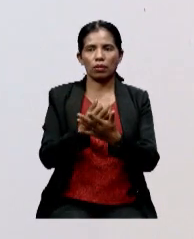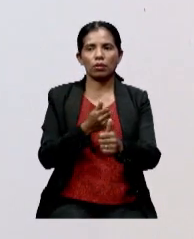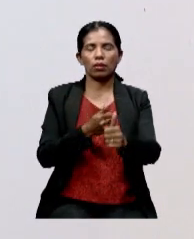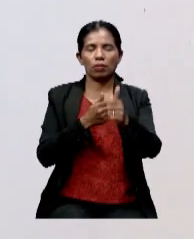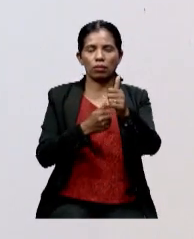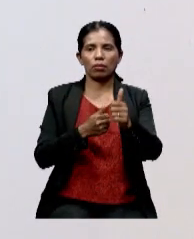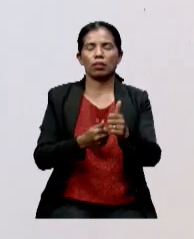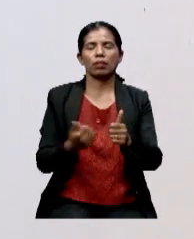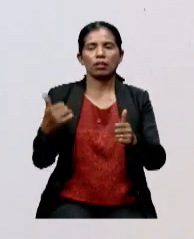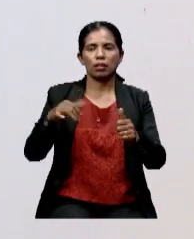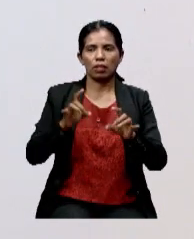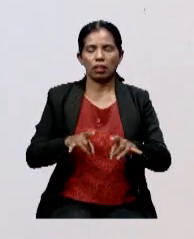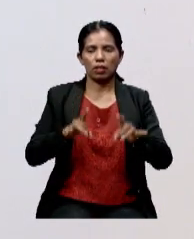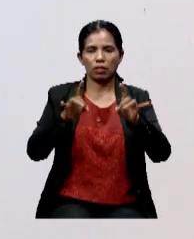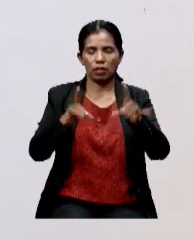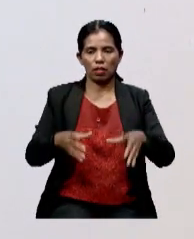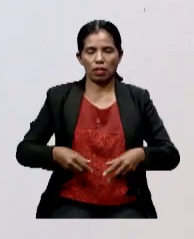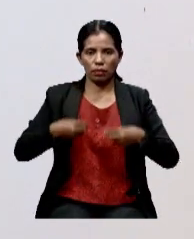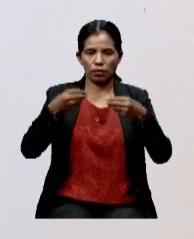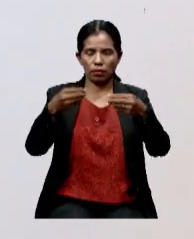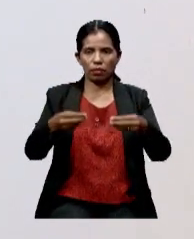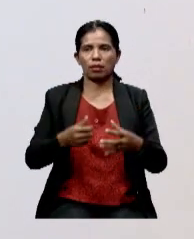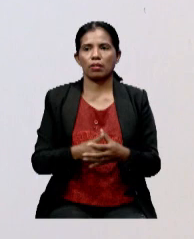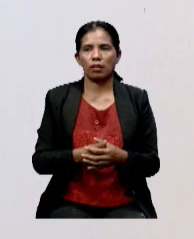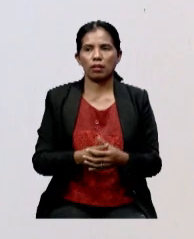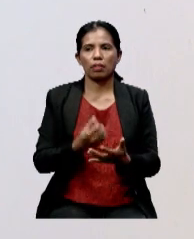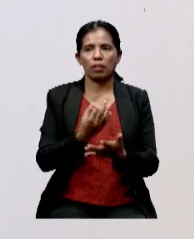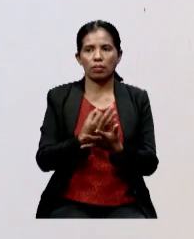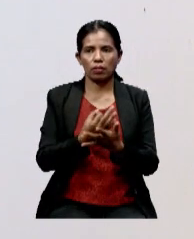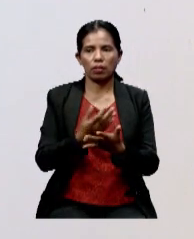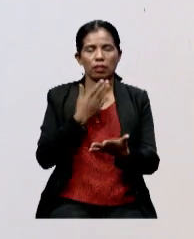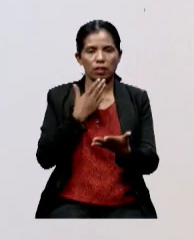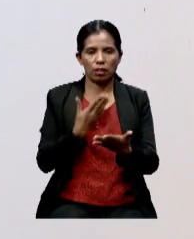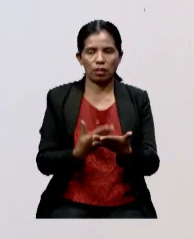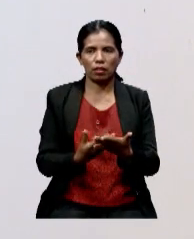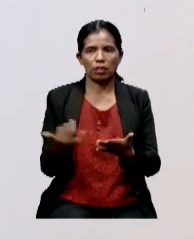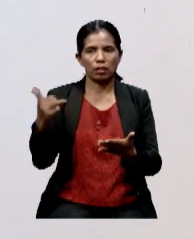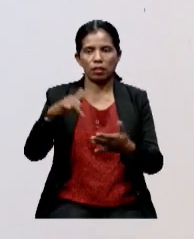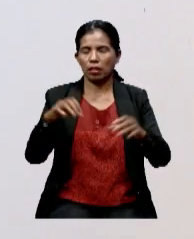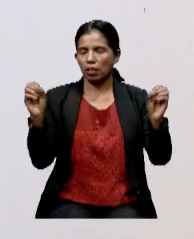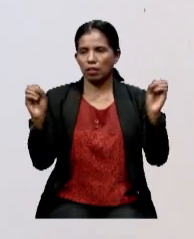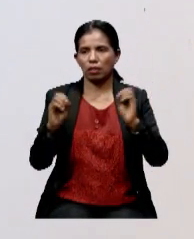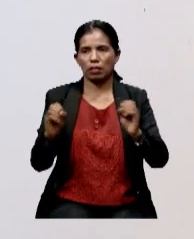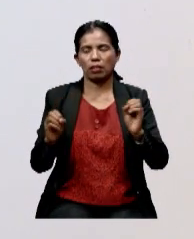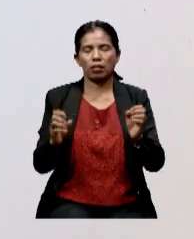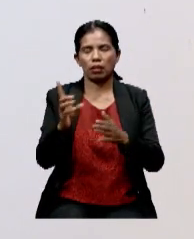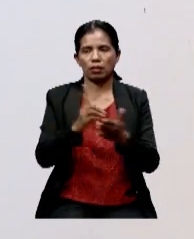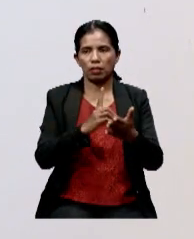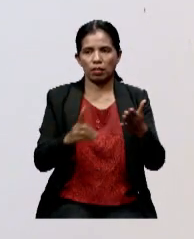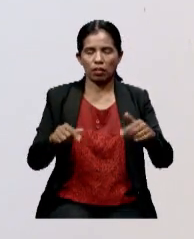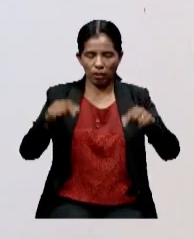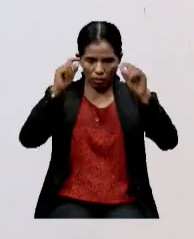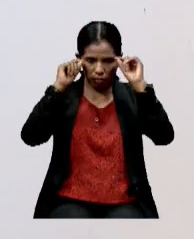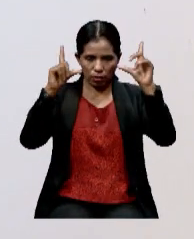nebe ki iha Australia fo. Portanto, sei osan sei dia. Sira la koi explora itani Timoruan